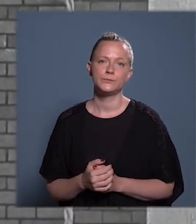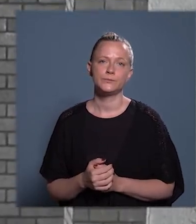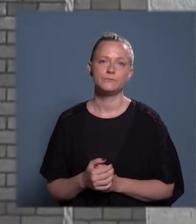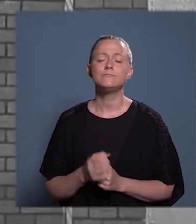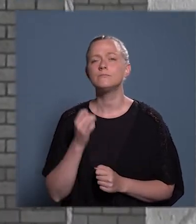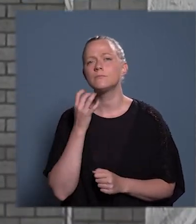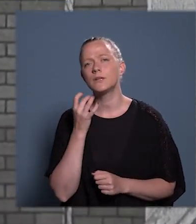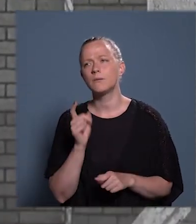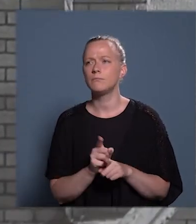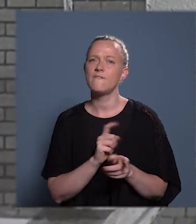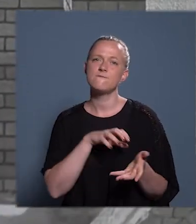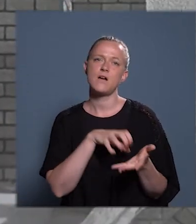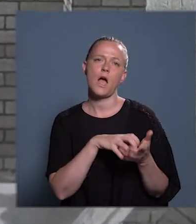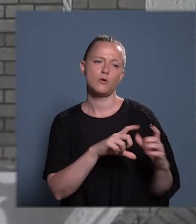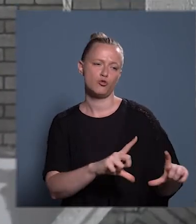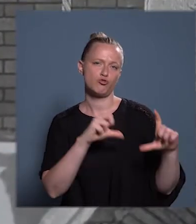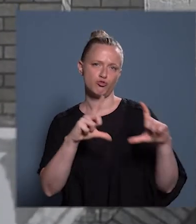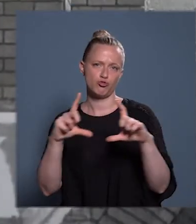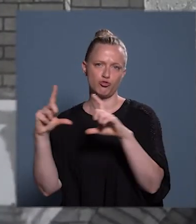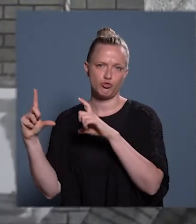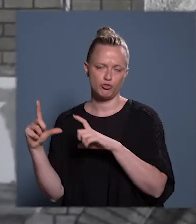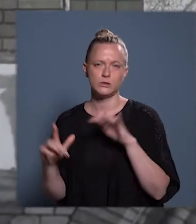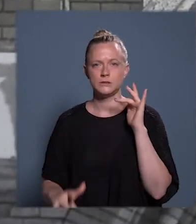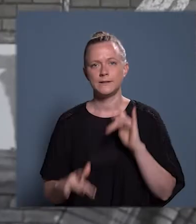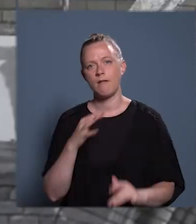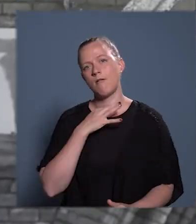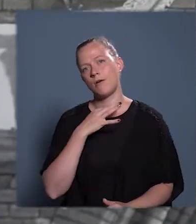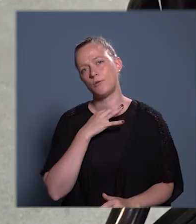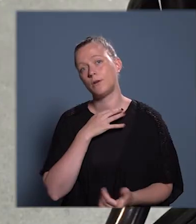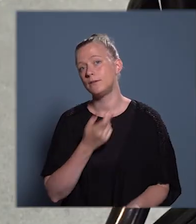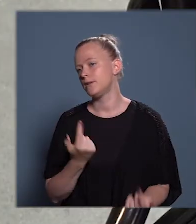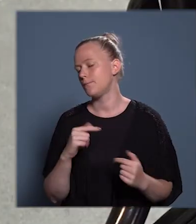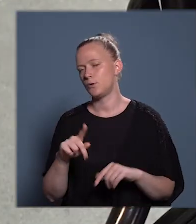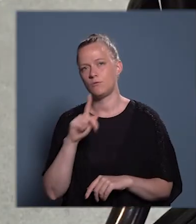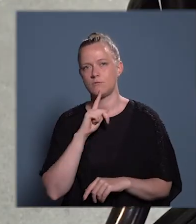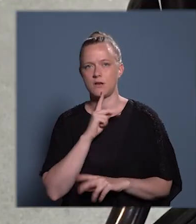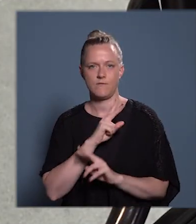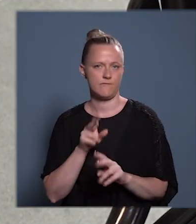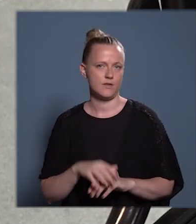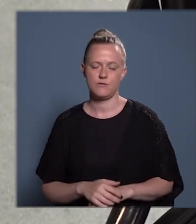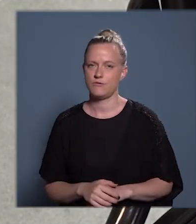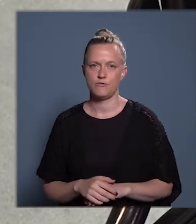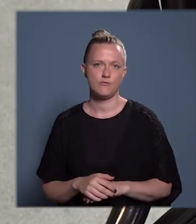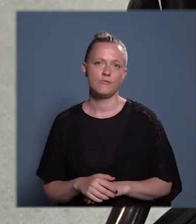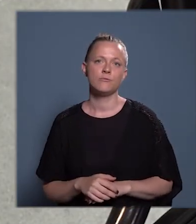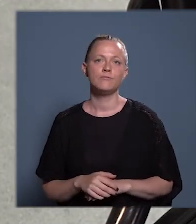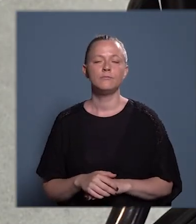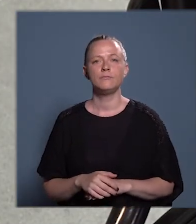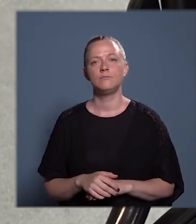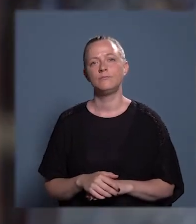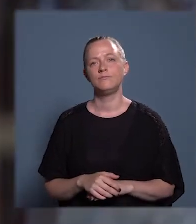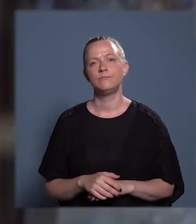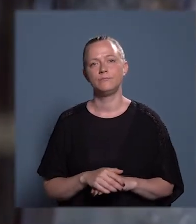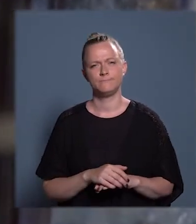inkább ilyen városkép, meg egy-két hangulat, de ebből nagyon kevés van, mert a